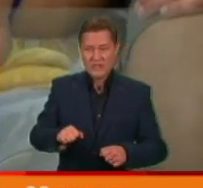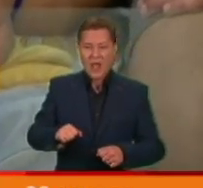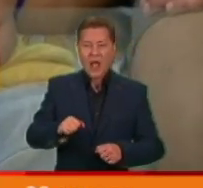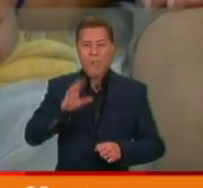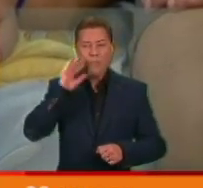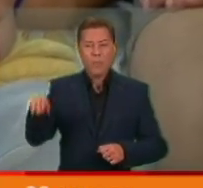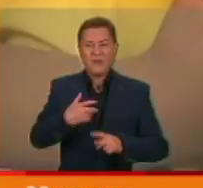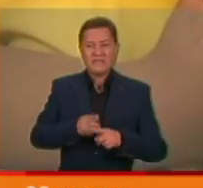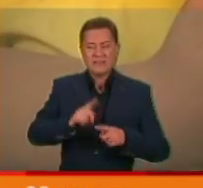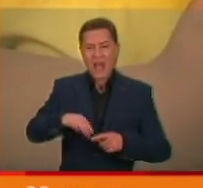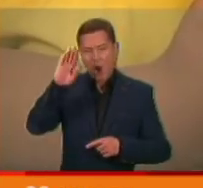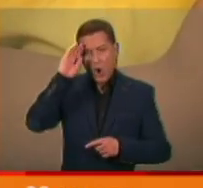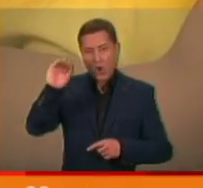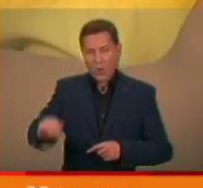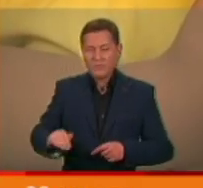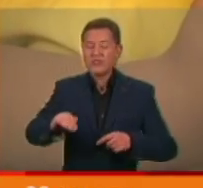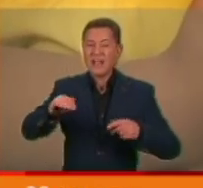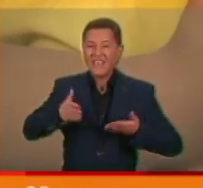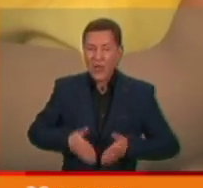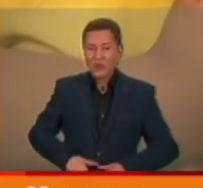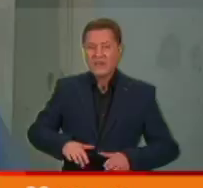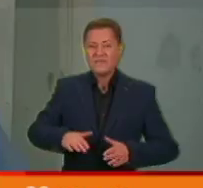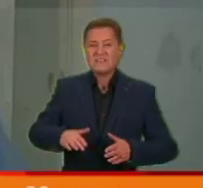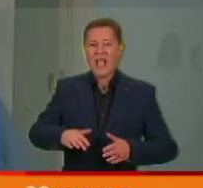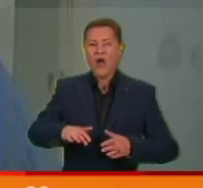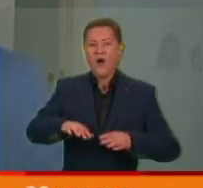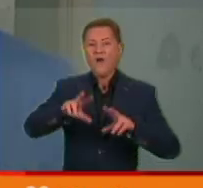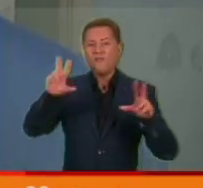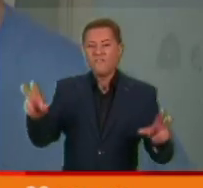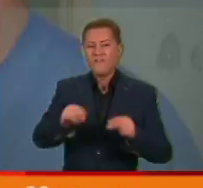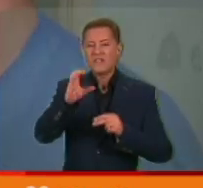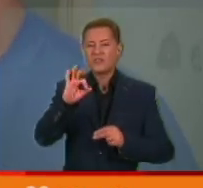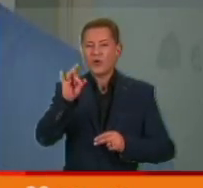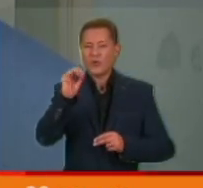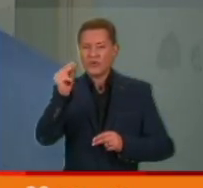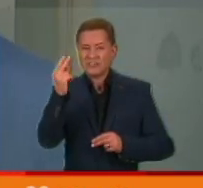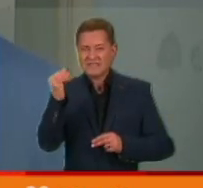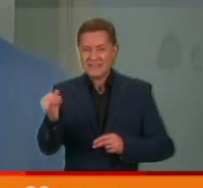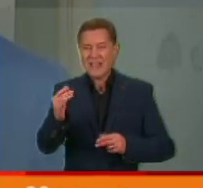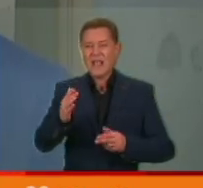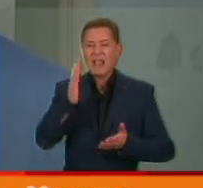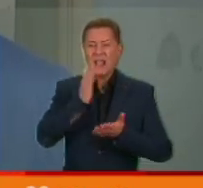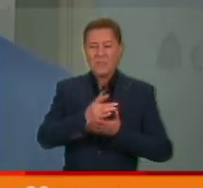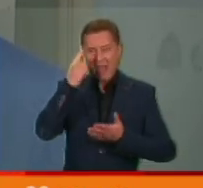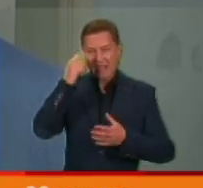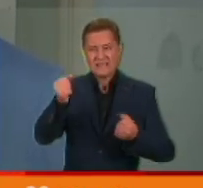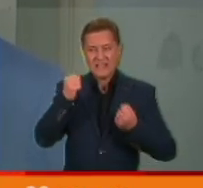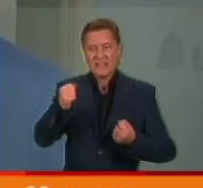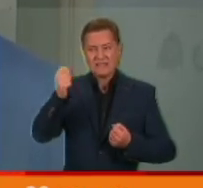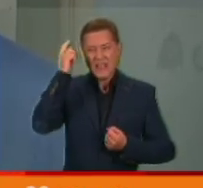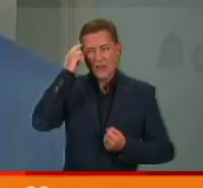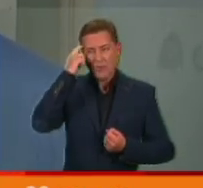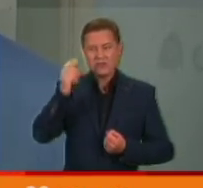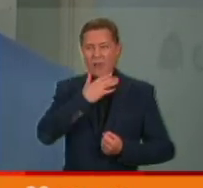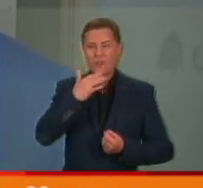це, лікарі певні, хлопчик все одно народився у сорочці. Ребенку повезло. Он имеет сотрясение головного мозга и множественные